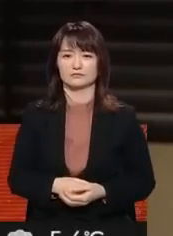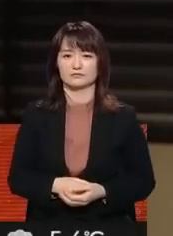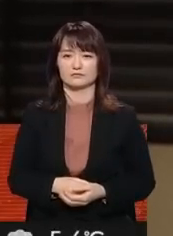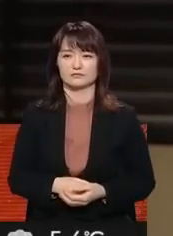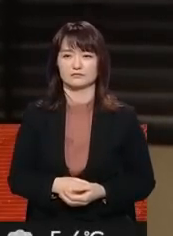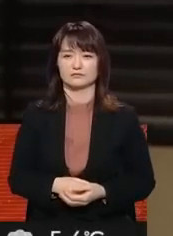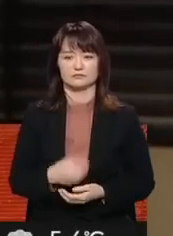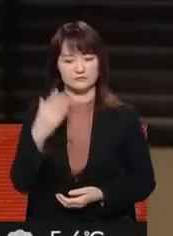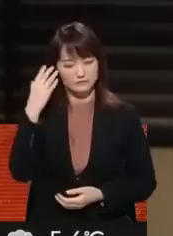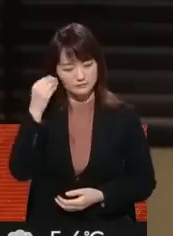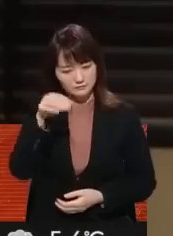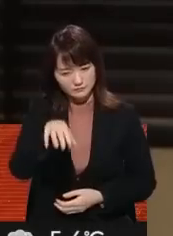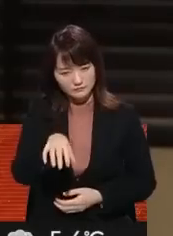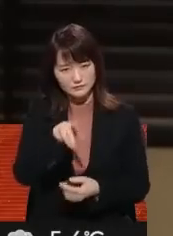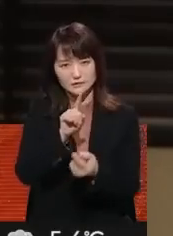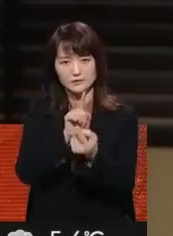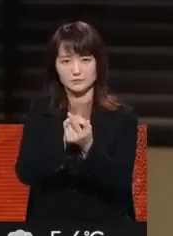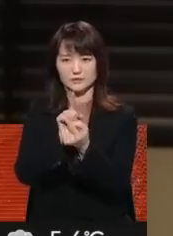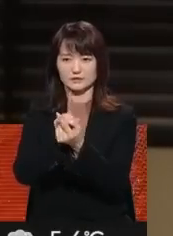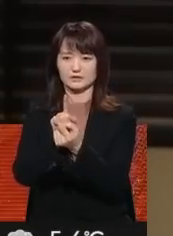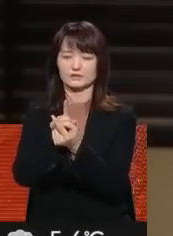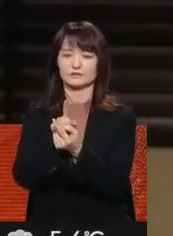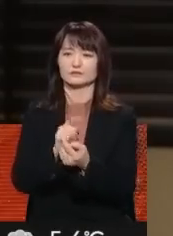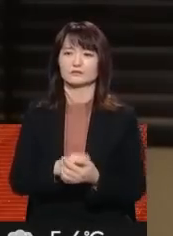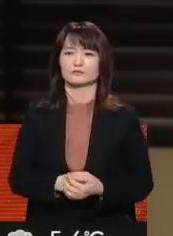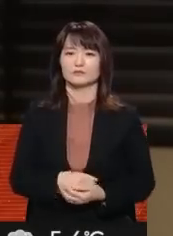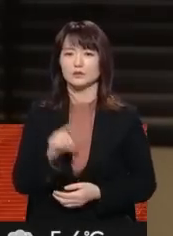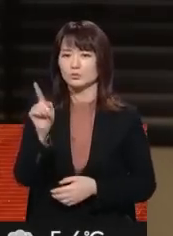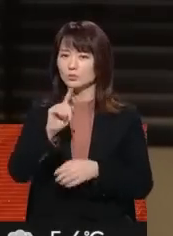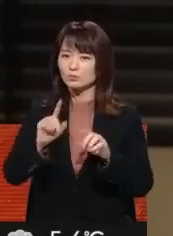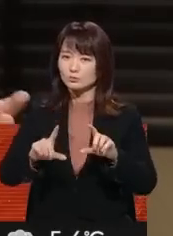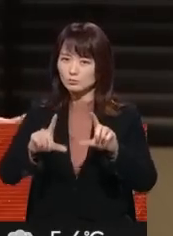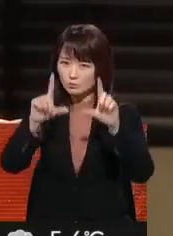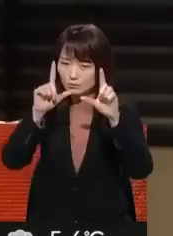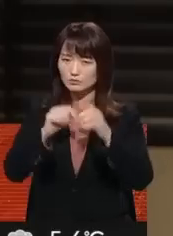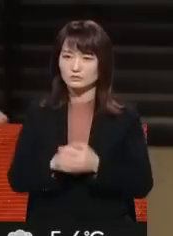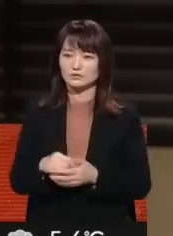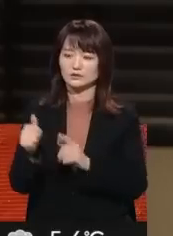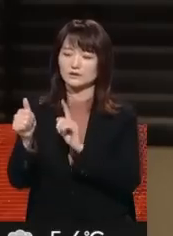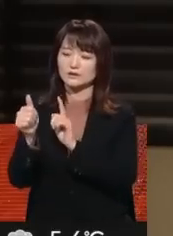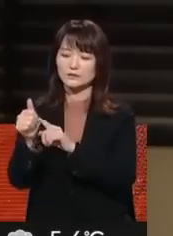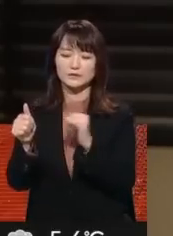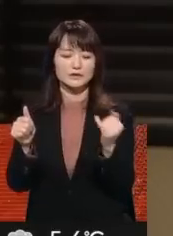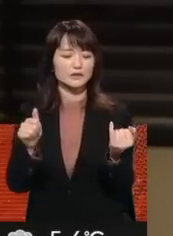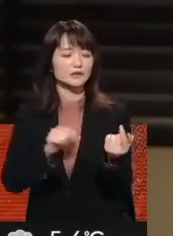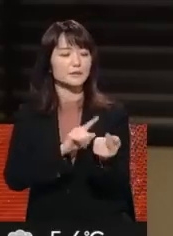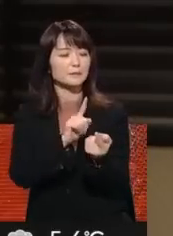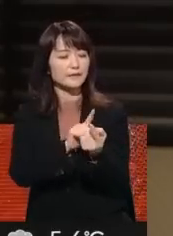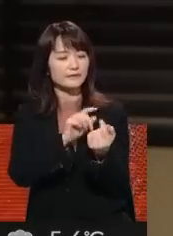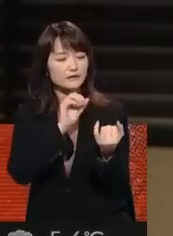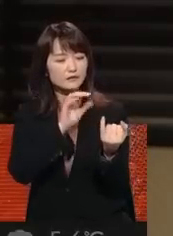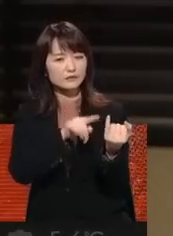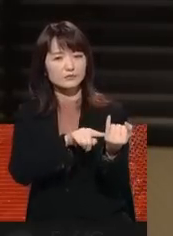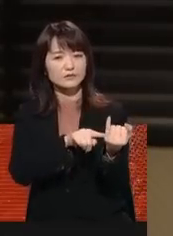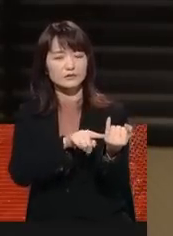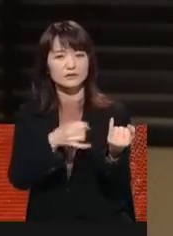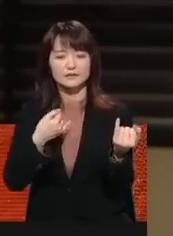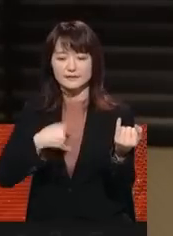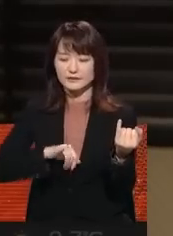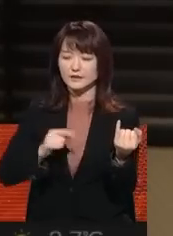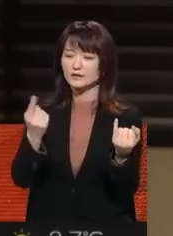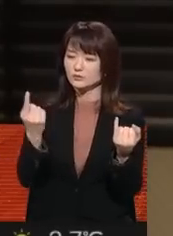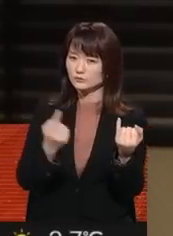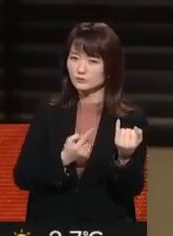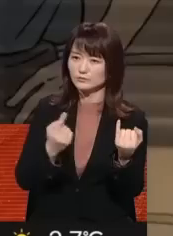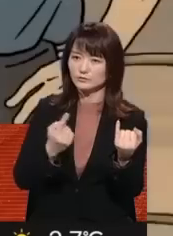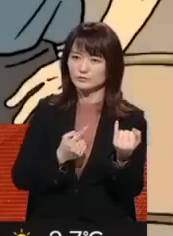좀 숙박업소 이런 데서 만남을 가졌었는데 어느 날 좀 만나자고 남성이 얘기를 했는데 딸이 지금 오려고